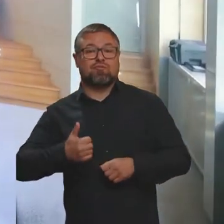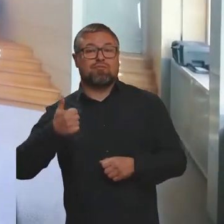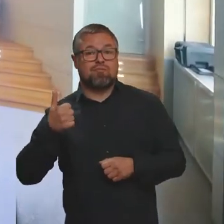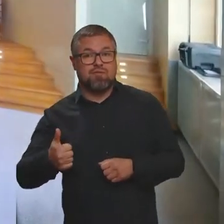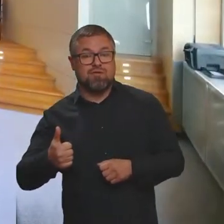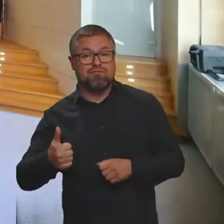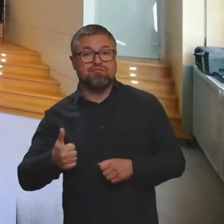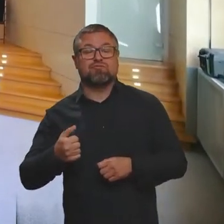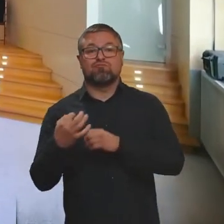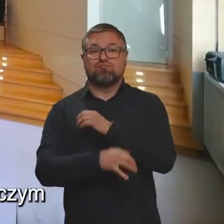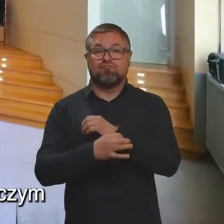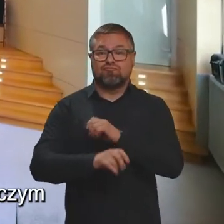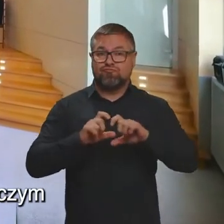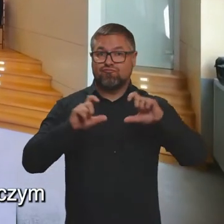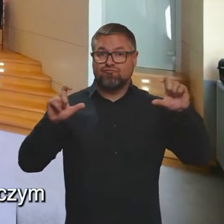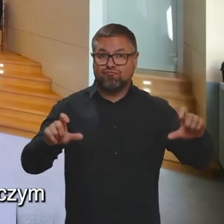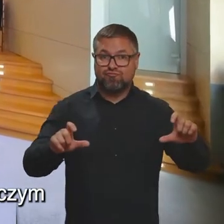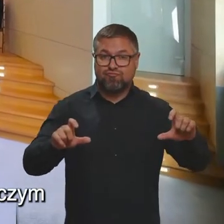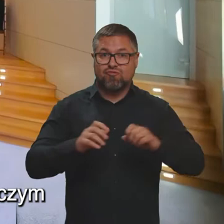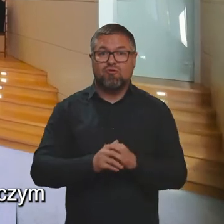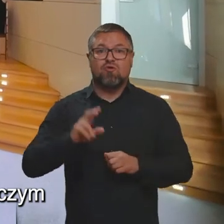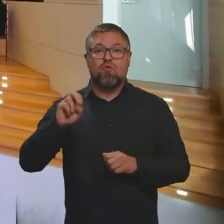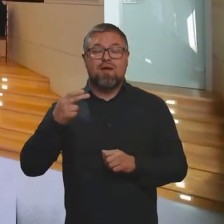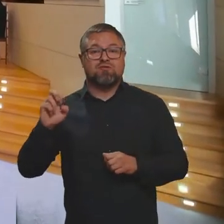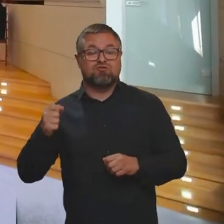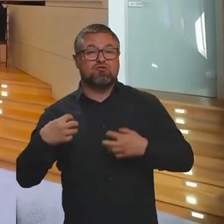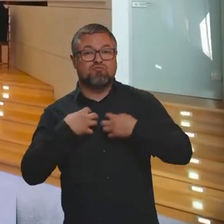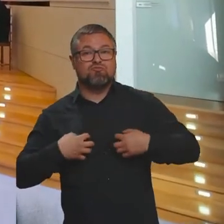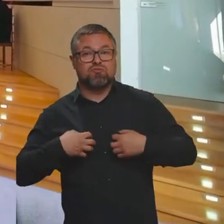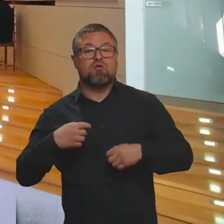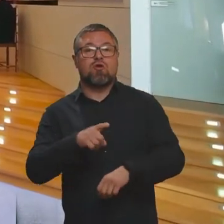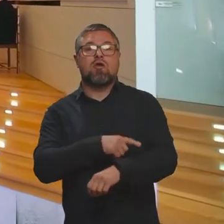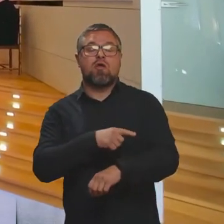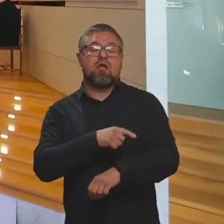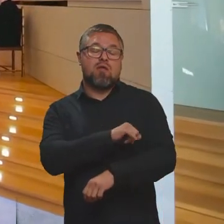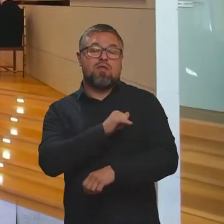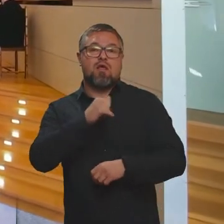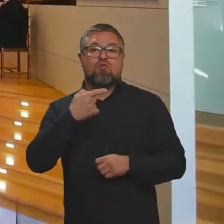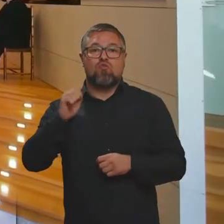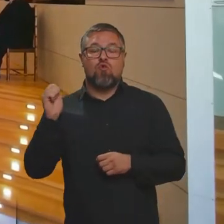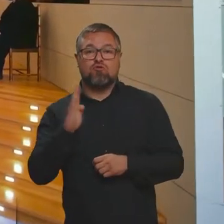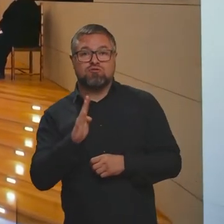inauguracji roku akademickiego w Uniwersytecie Humanistyczno-Przyrodniczym imienia Jana Długosza w Częstochowie